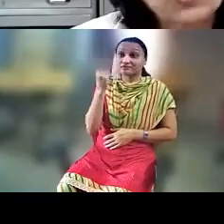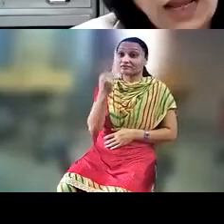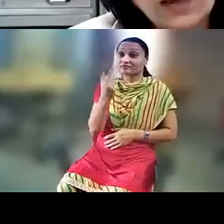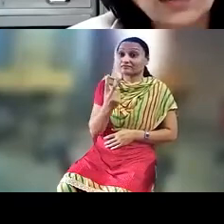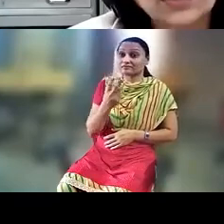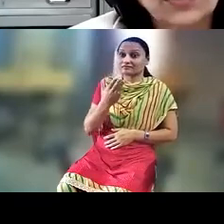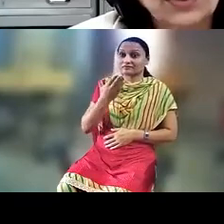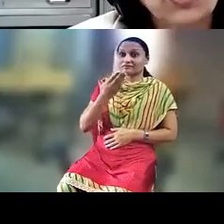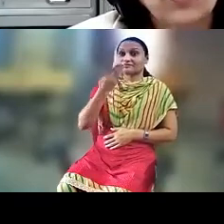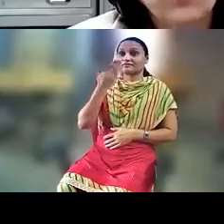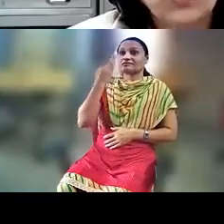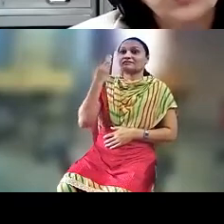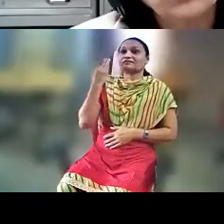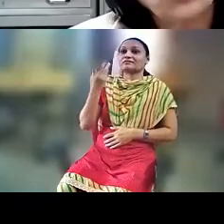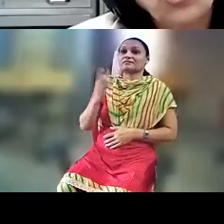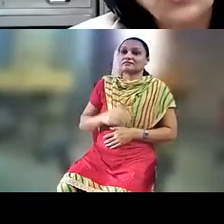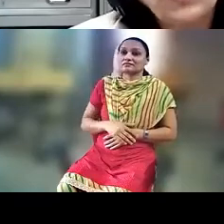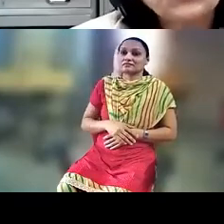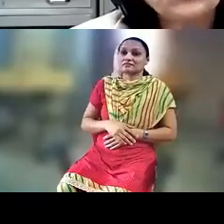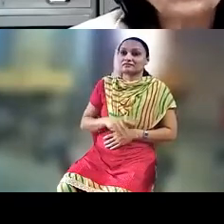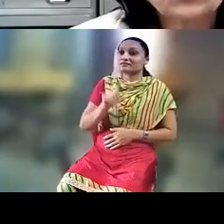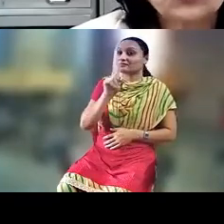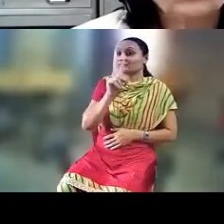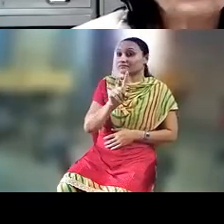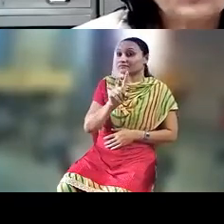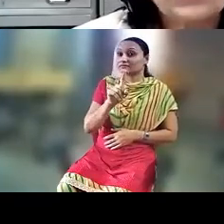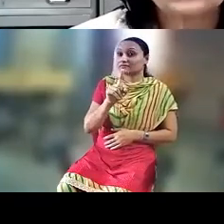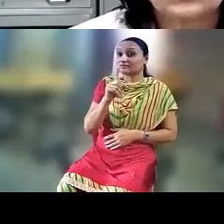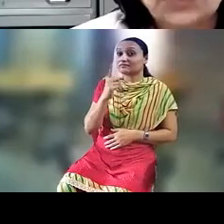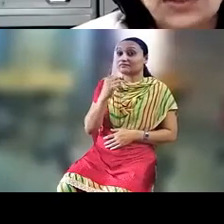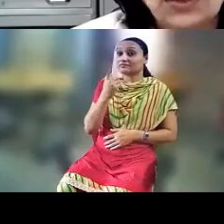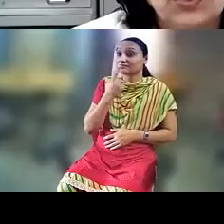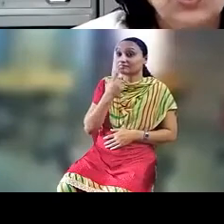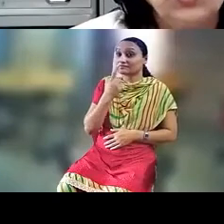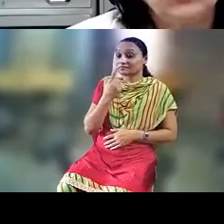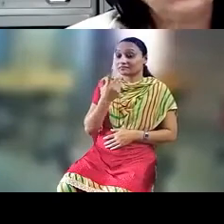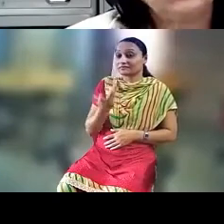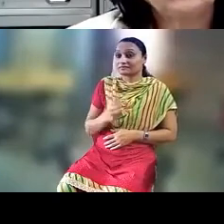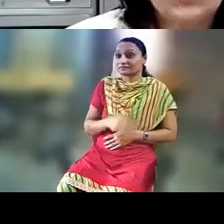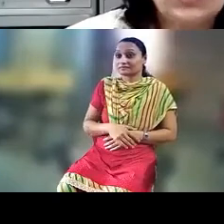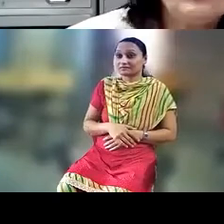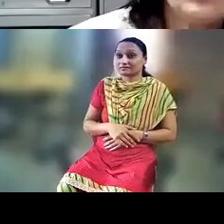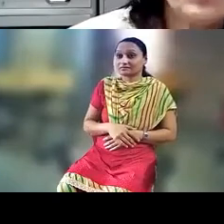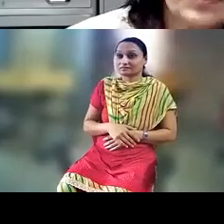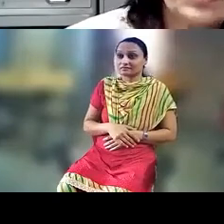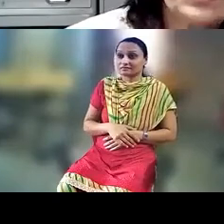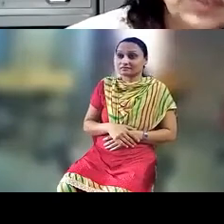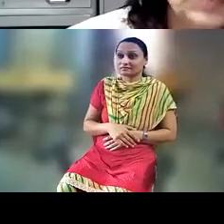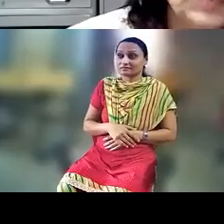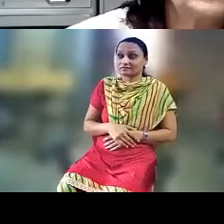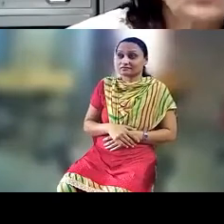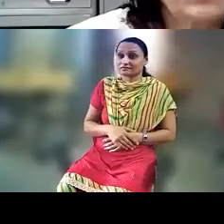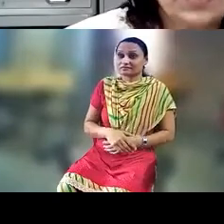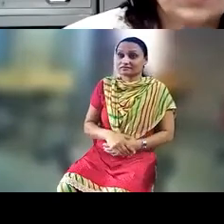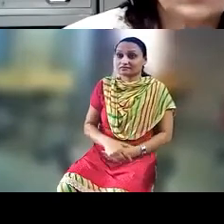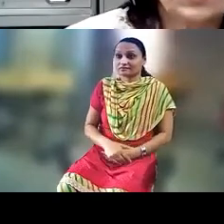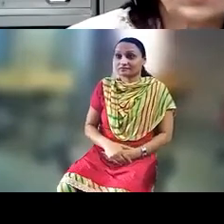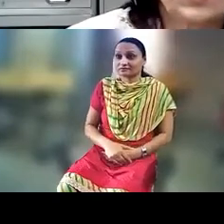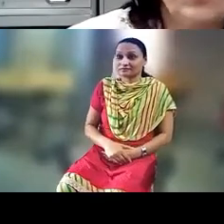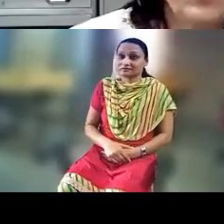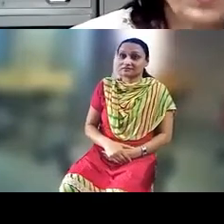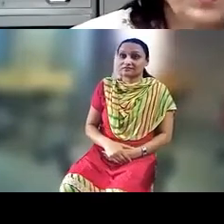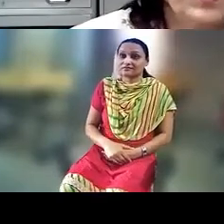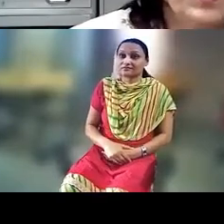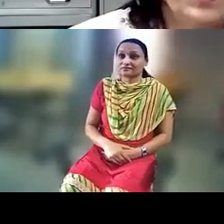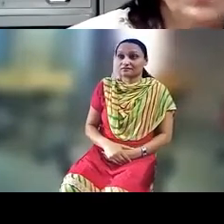तुम स्मेल कर सकते हो और 1 चीज जिसको तुम टेस्ट कर सकते हो। सो ये हम सेंसेस की बात कर सकते